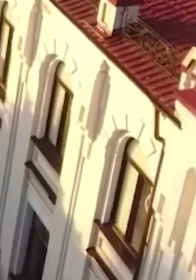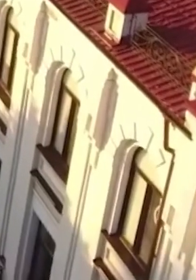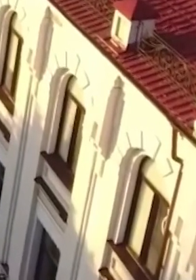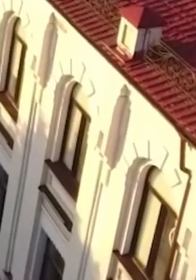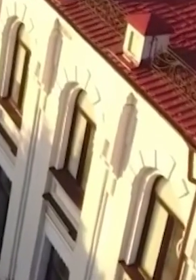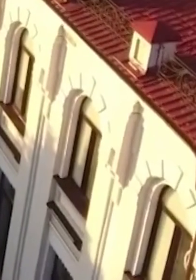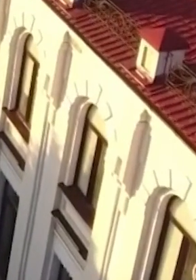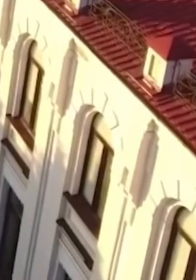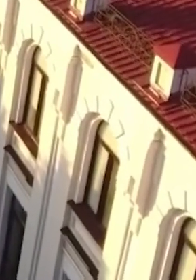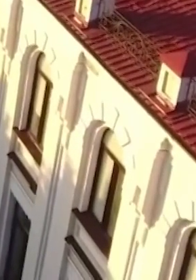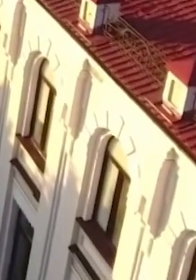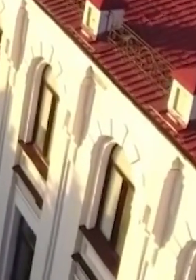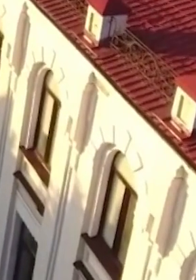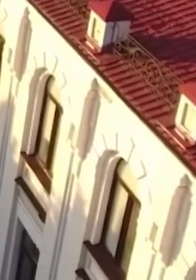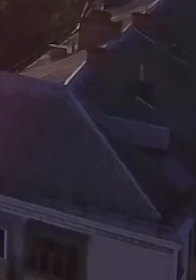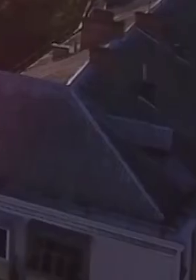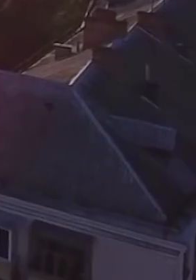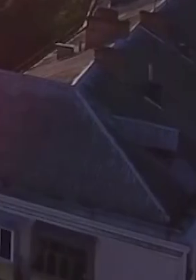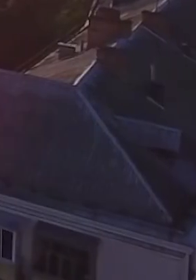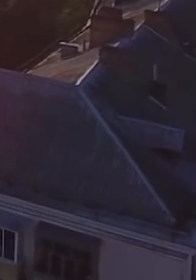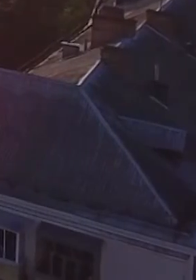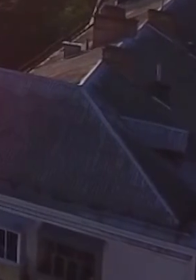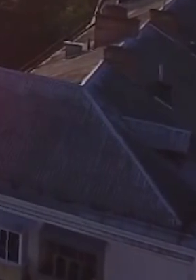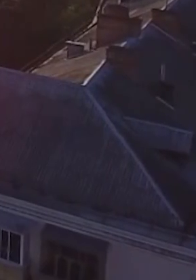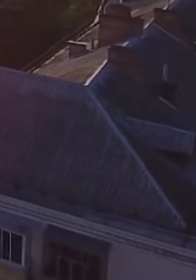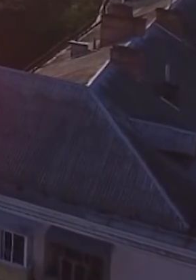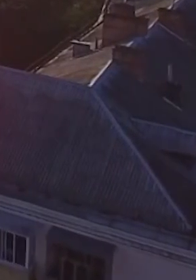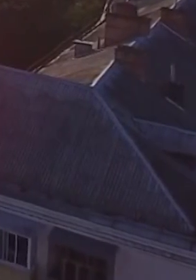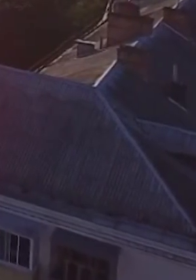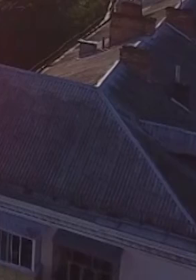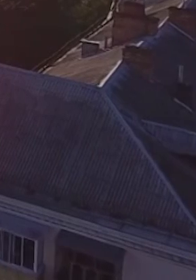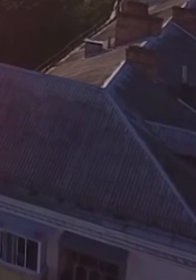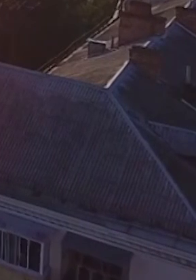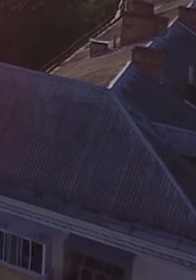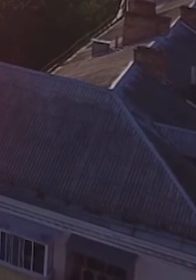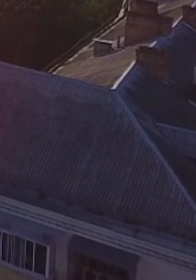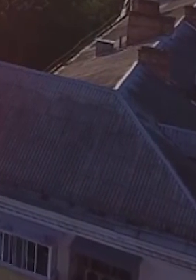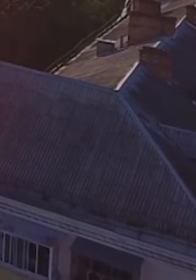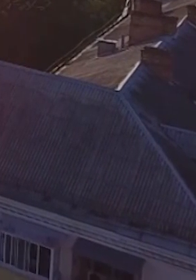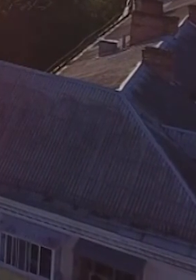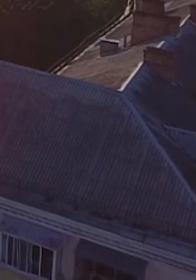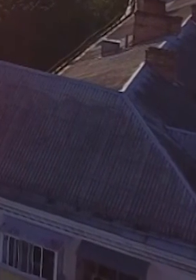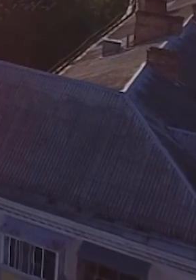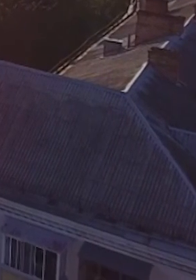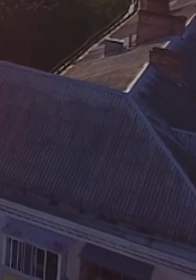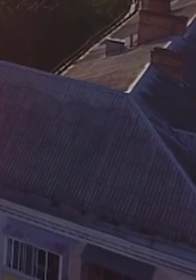секунду. Температура повітря в області вночі від 19 градусів вище нуля, вдень до 27 градусів із позначкою